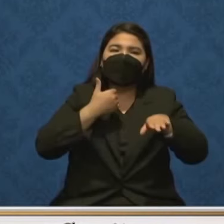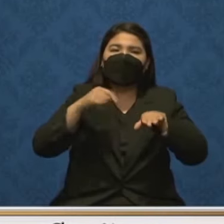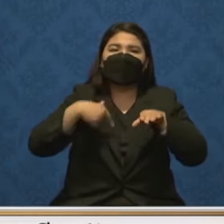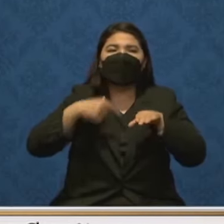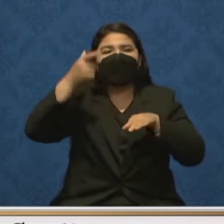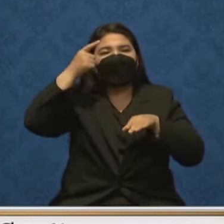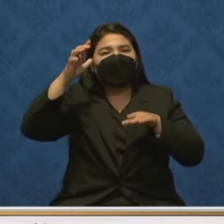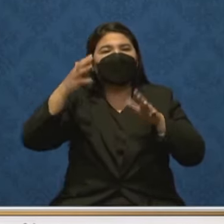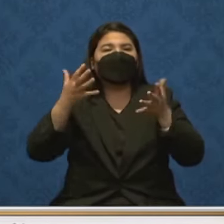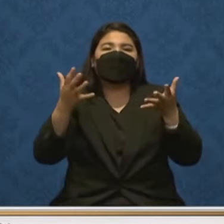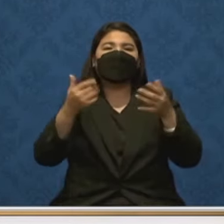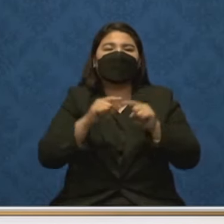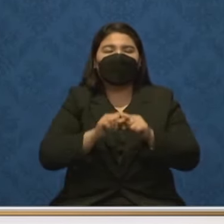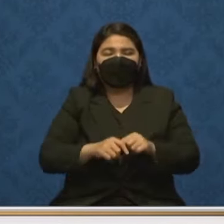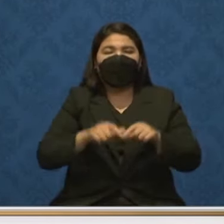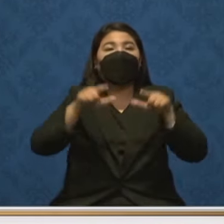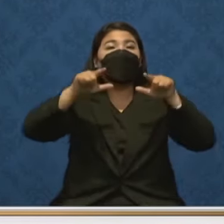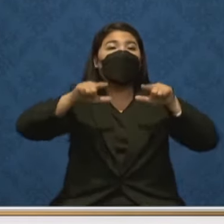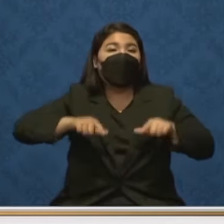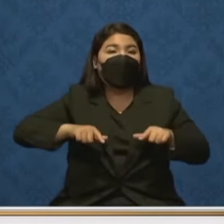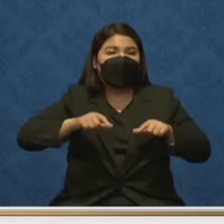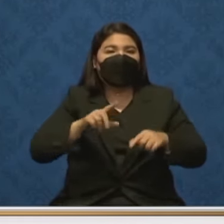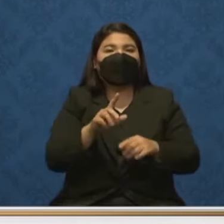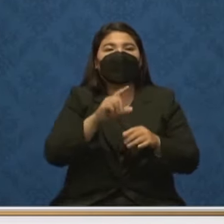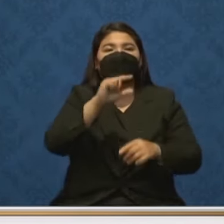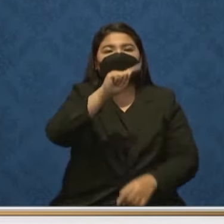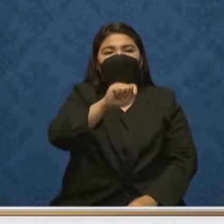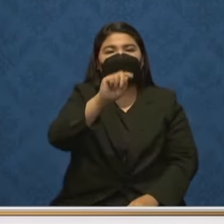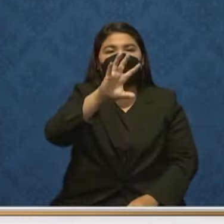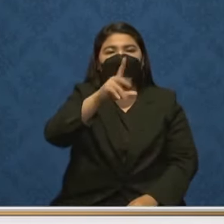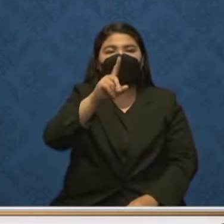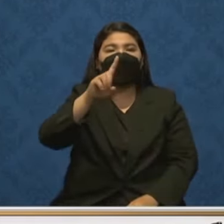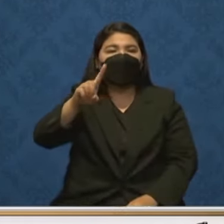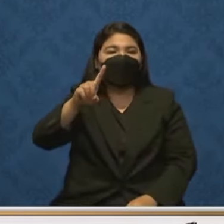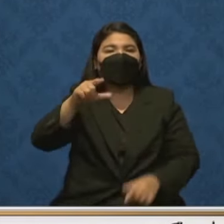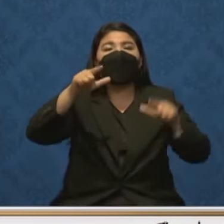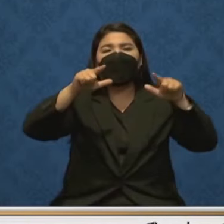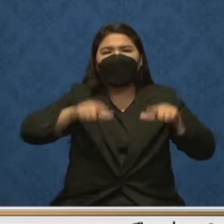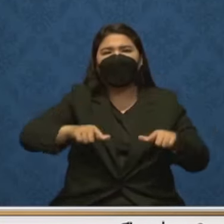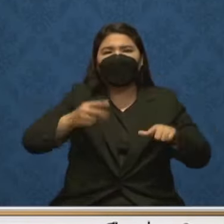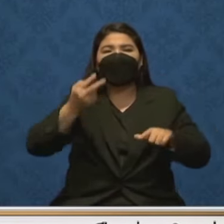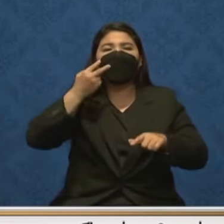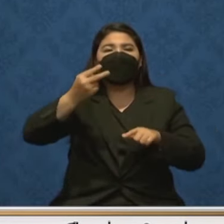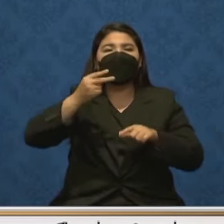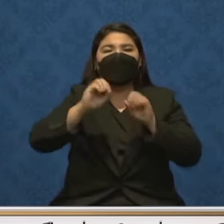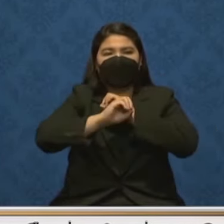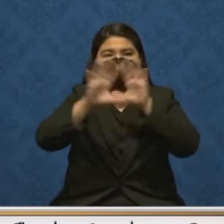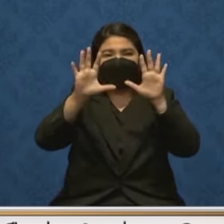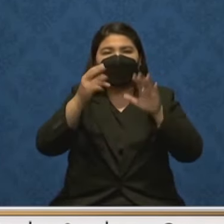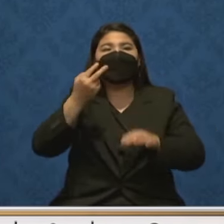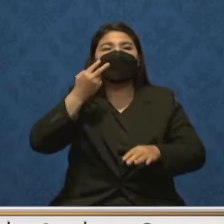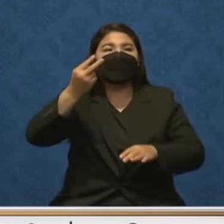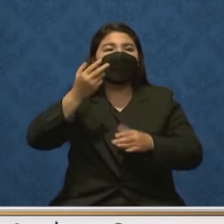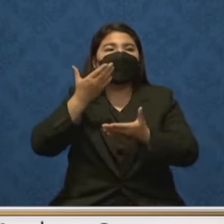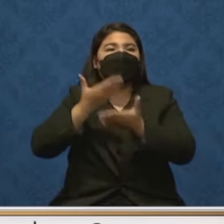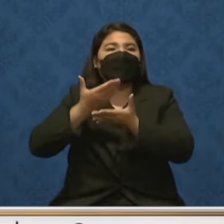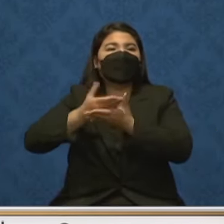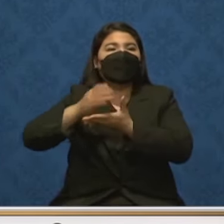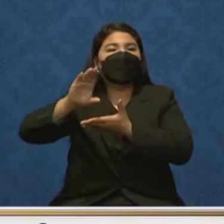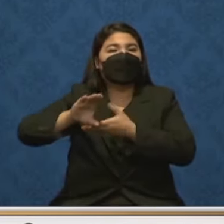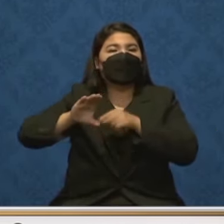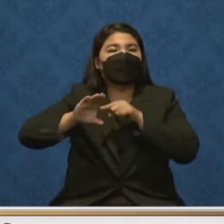แล้วนะจะต้องลดบทบาทของตชดลงไปดูให้ชัดนะคะขอสไลด์นะคะท่านประธานดูงบของตชด